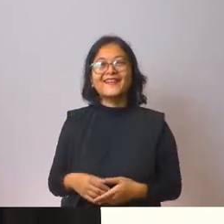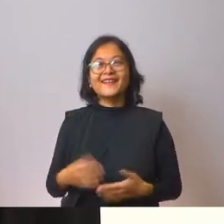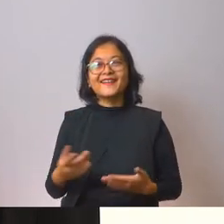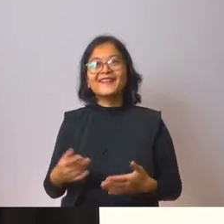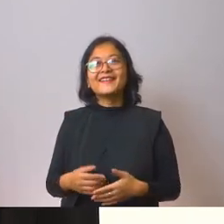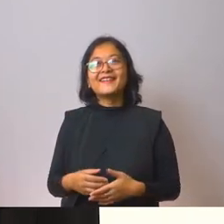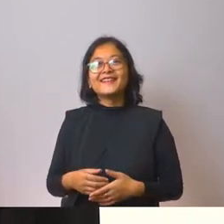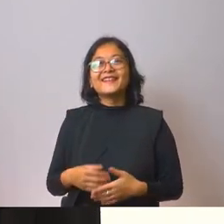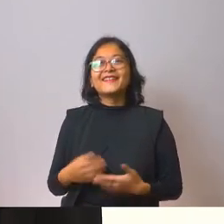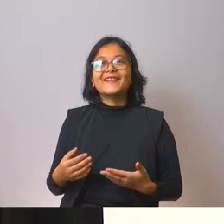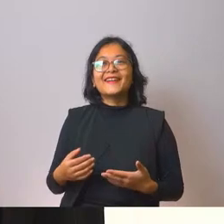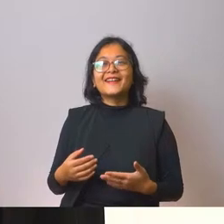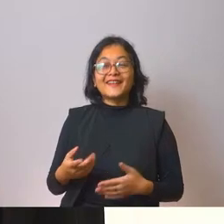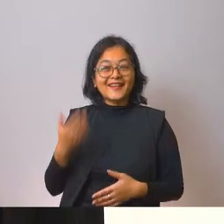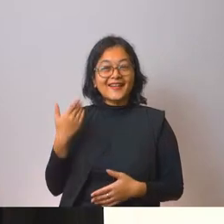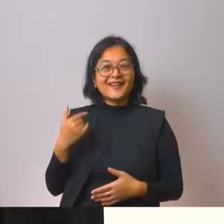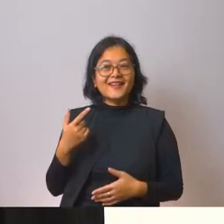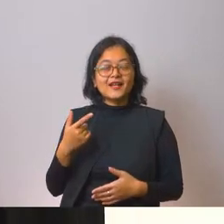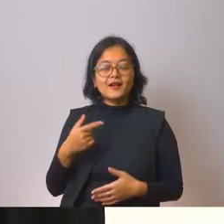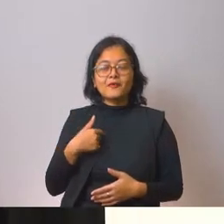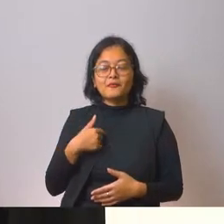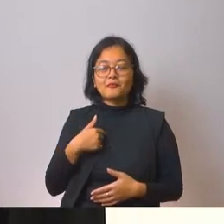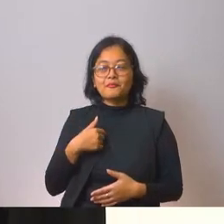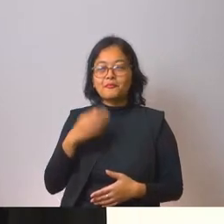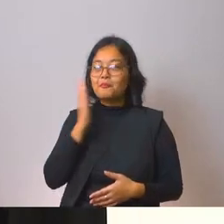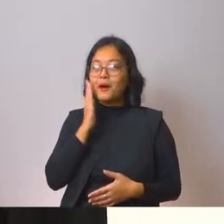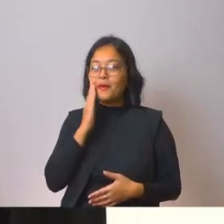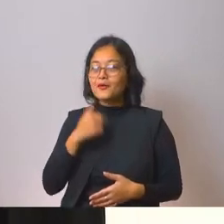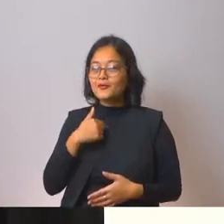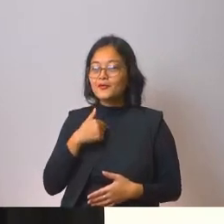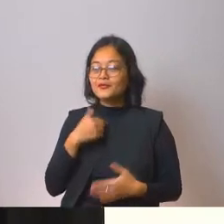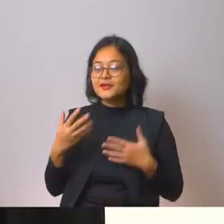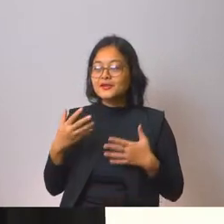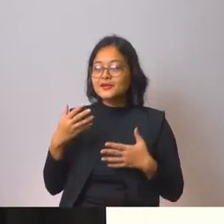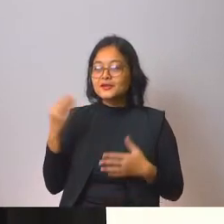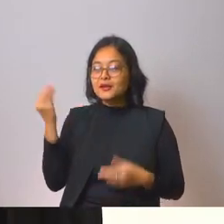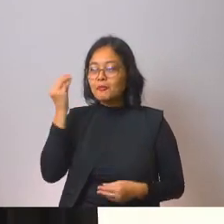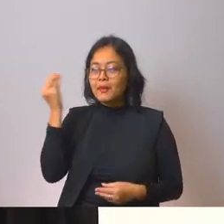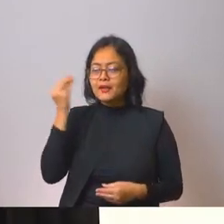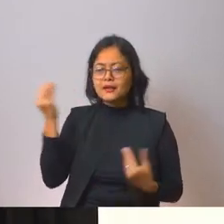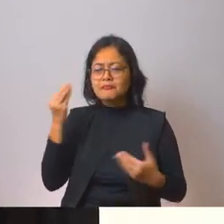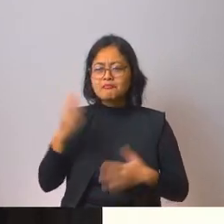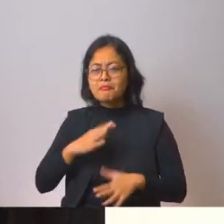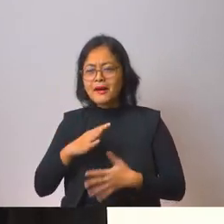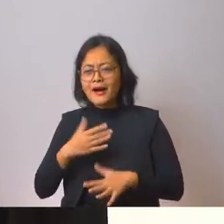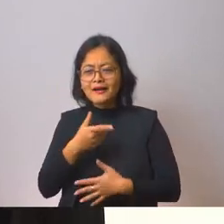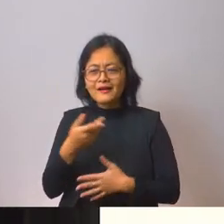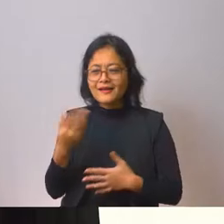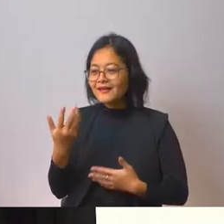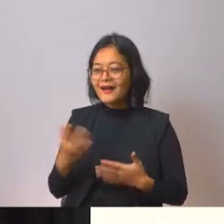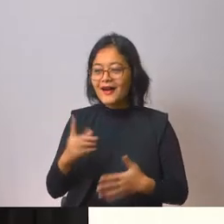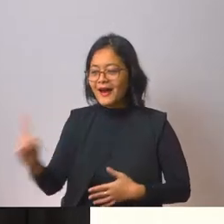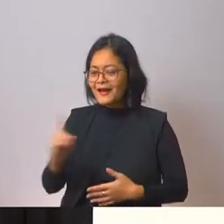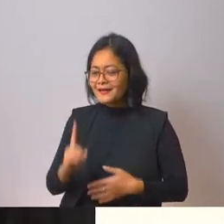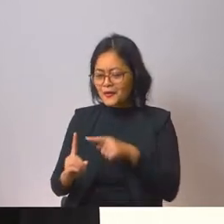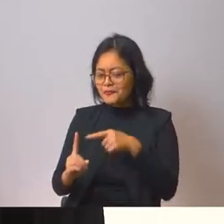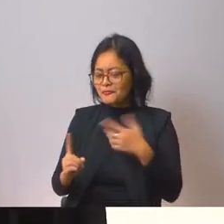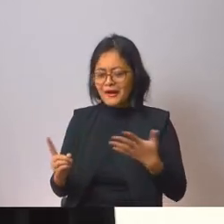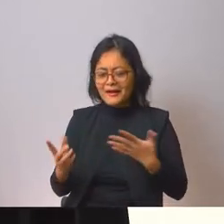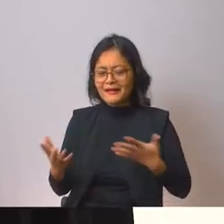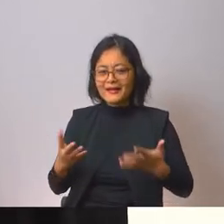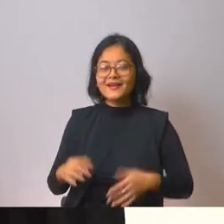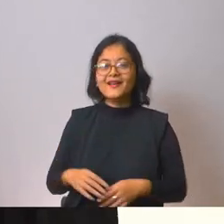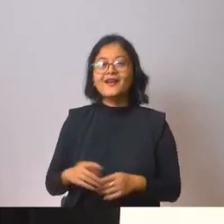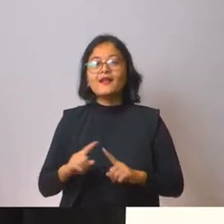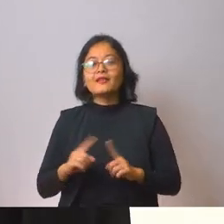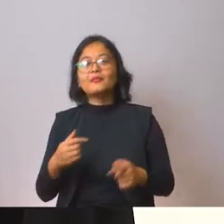sama kok, les Jerman 1 jam sama main 1 jam gitu. Jadi gitu. Tidak keluar waktu meskipun jadi tidak keluar sesuai waktu,